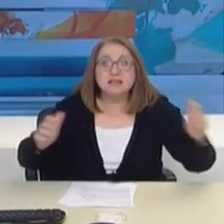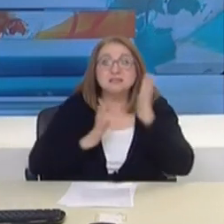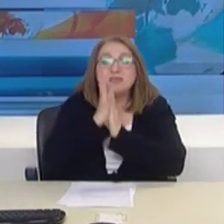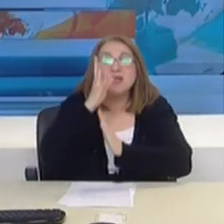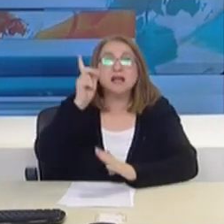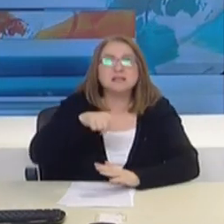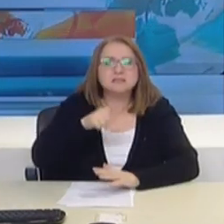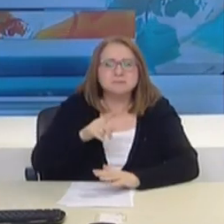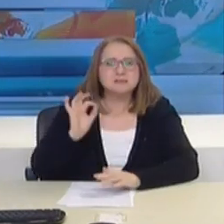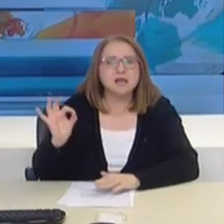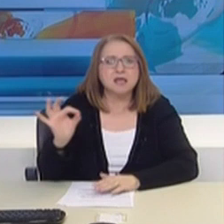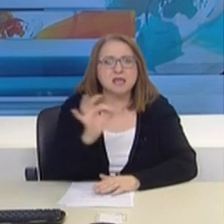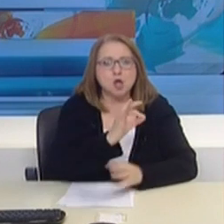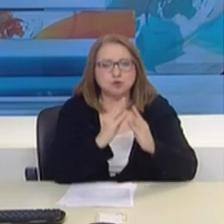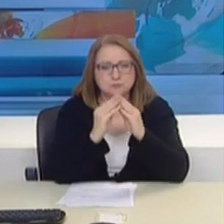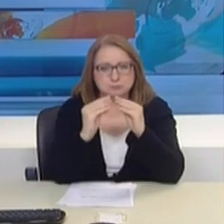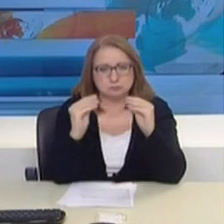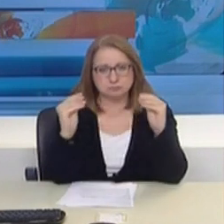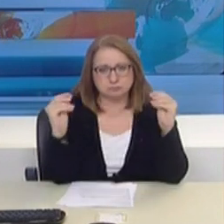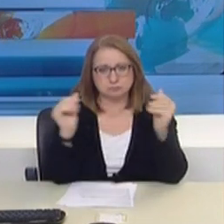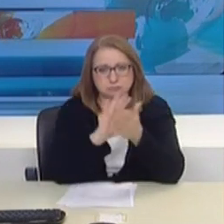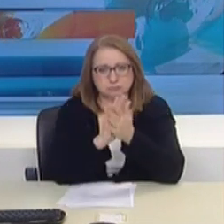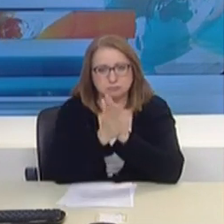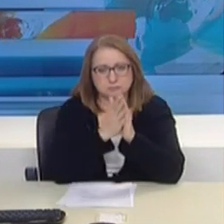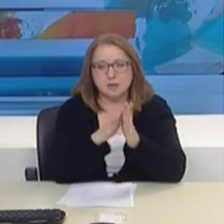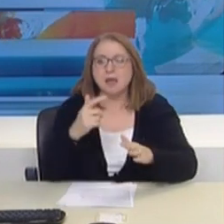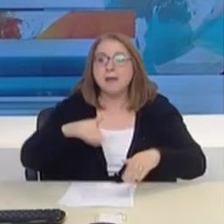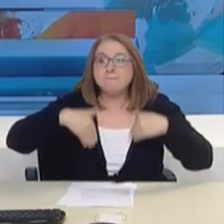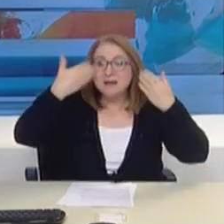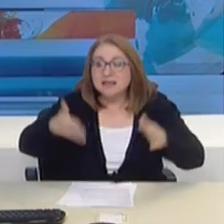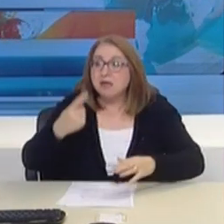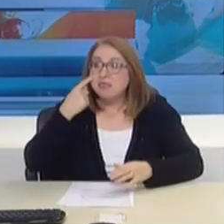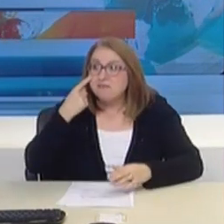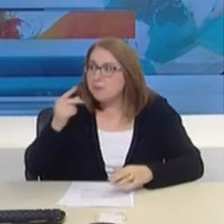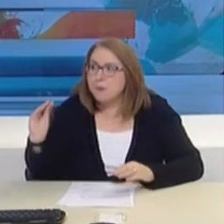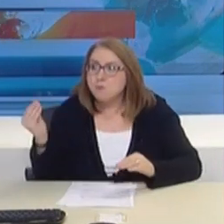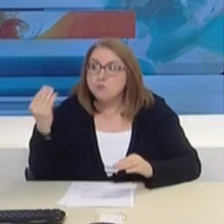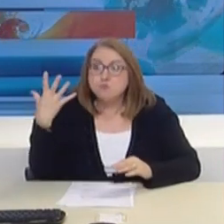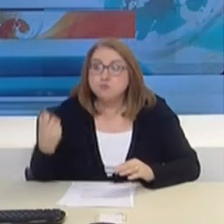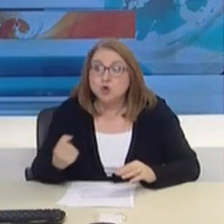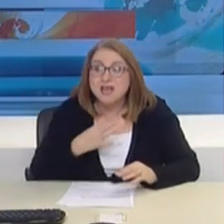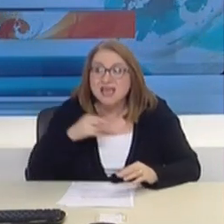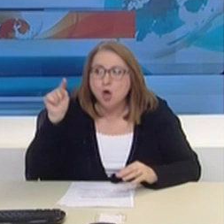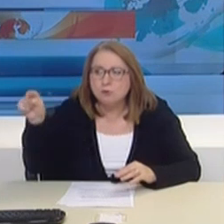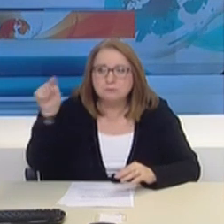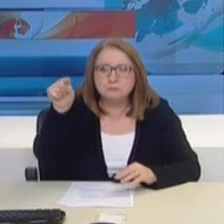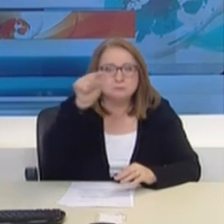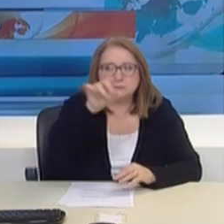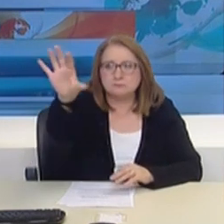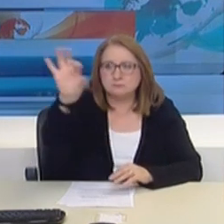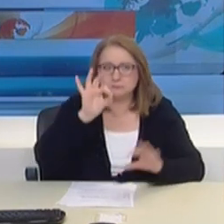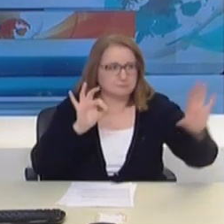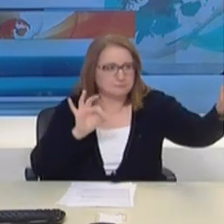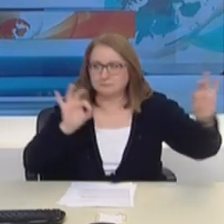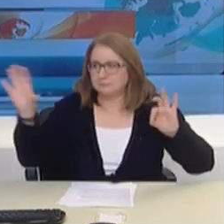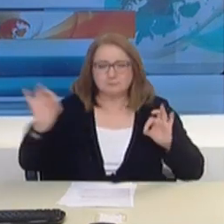που θα είχε μολύνει. Μετά 14 μέρες θα βλέπαμε ποιος έχει τα συμπτώματα και θα τον απομονώναμε. Γίνεται αυτό? Φυσικά και